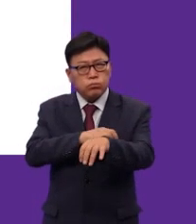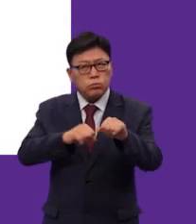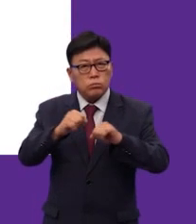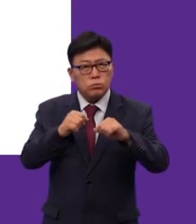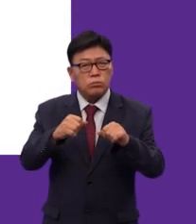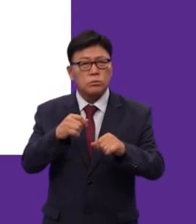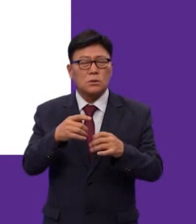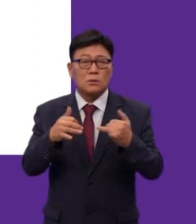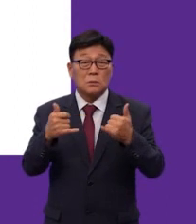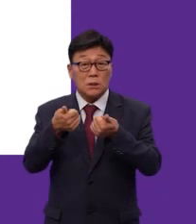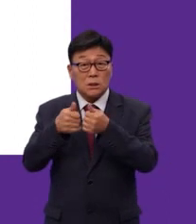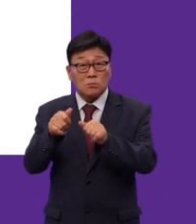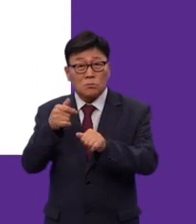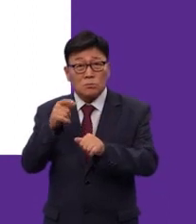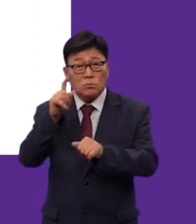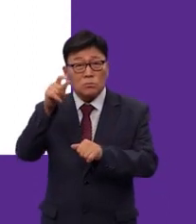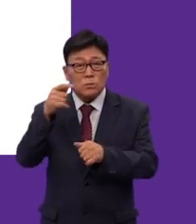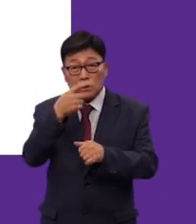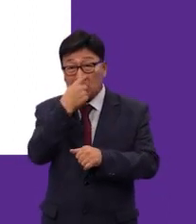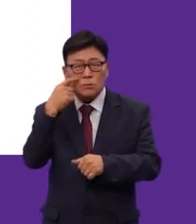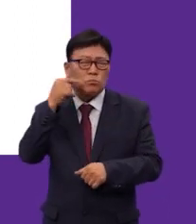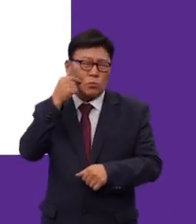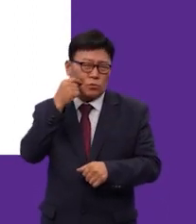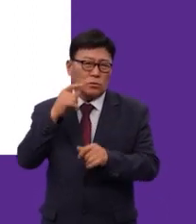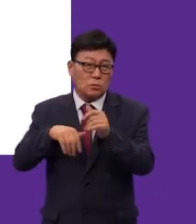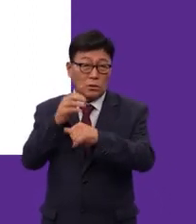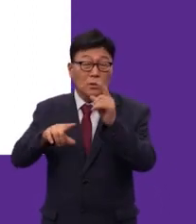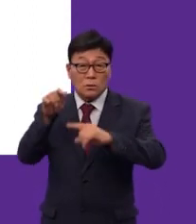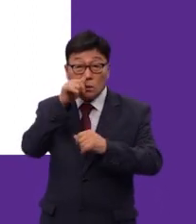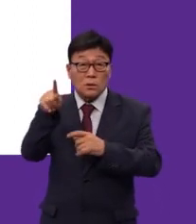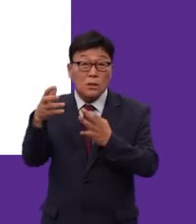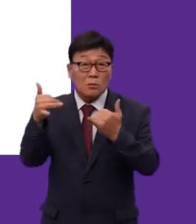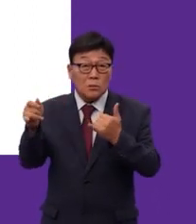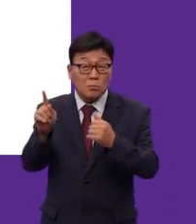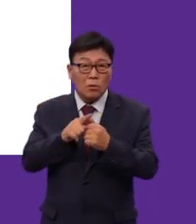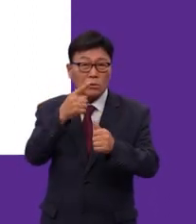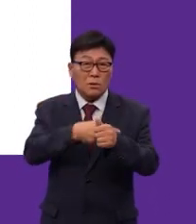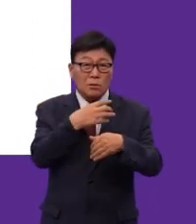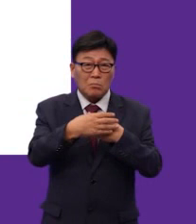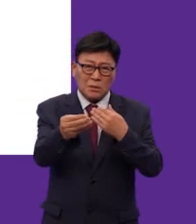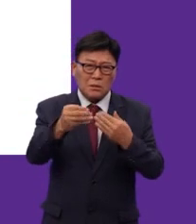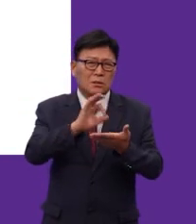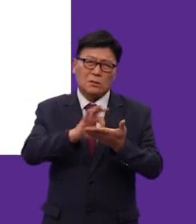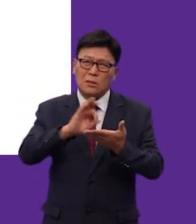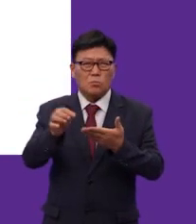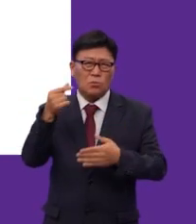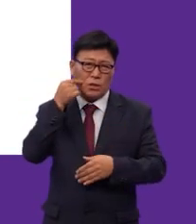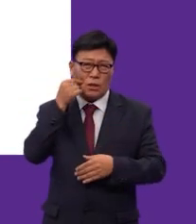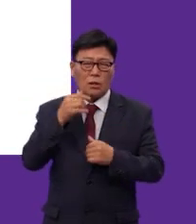등으로 지문인식을 못하시는 분들도 있을 수 있는데 이분들은 아예 하이패스를 이용할 수